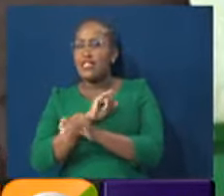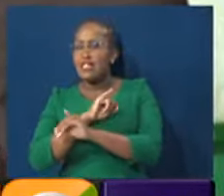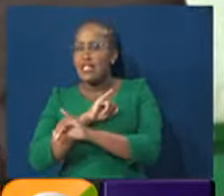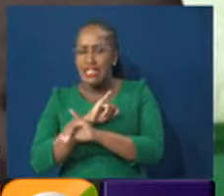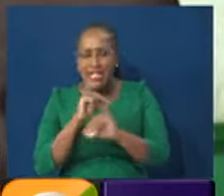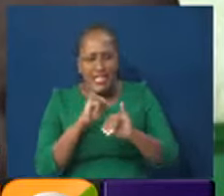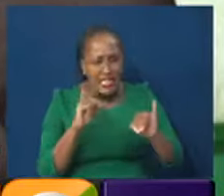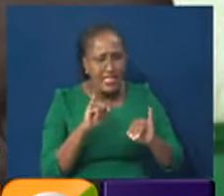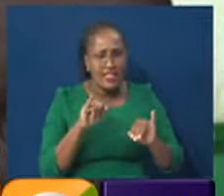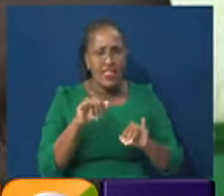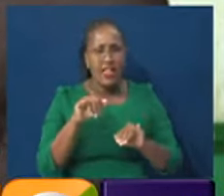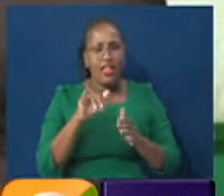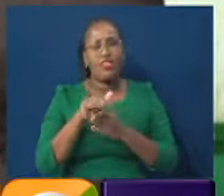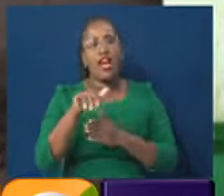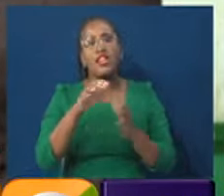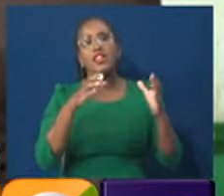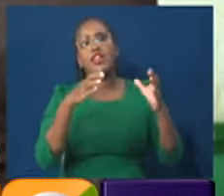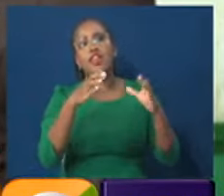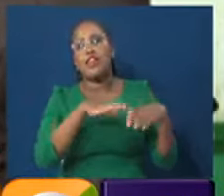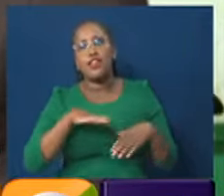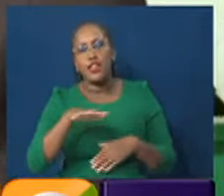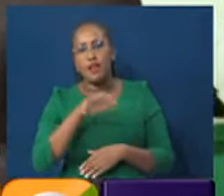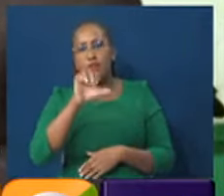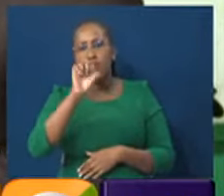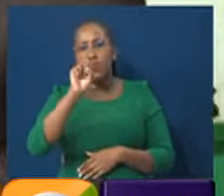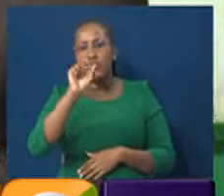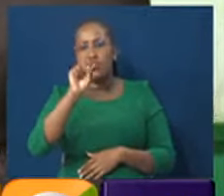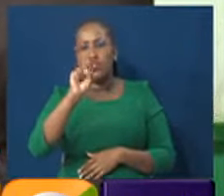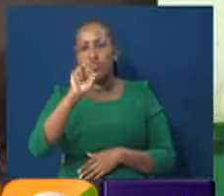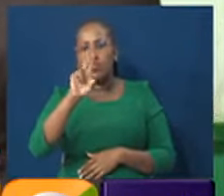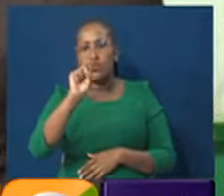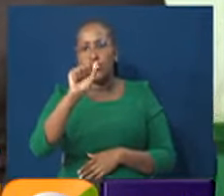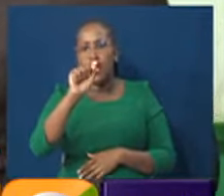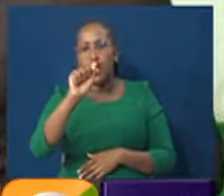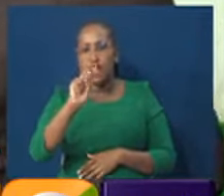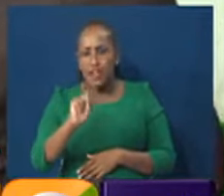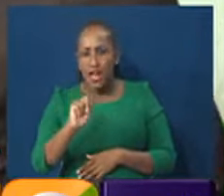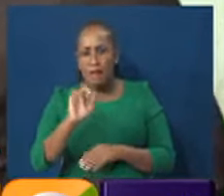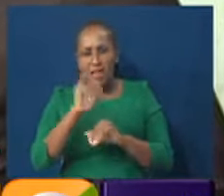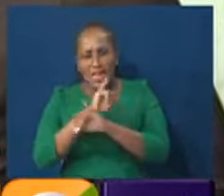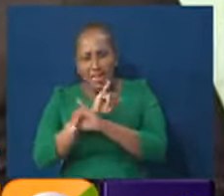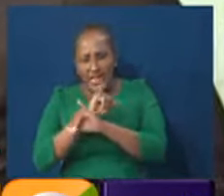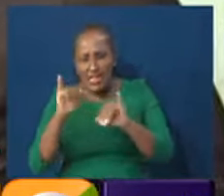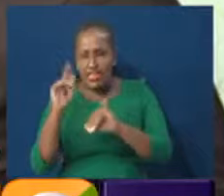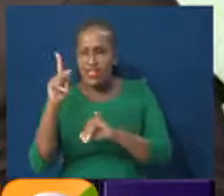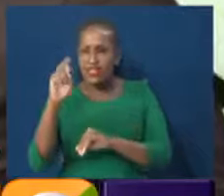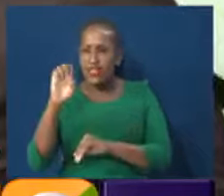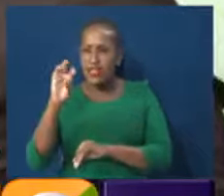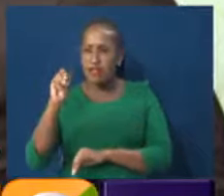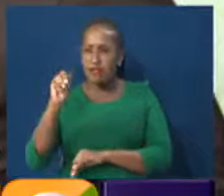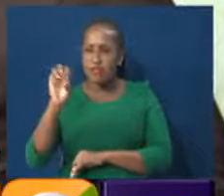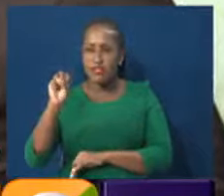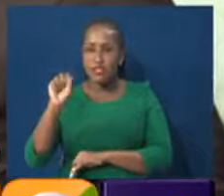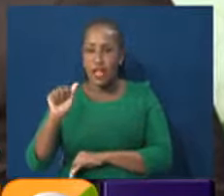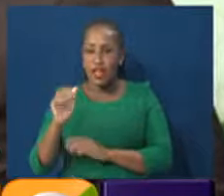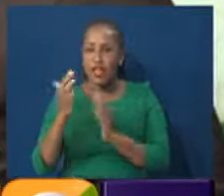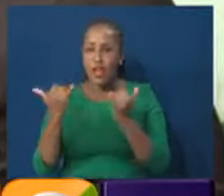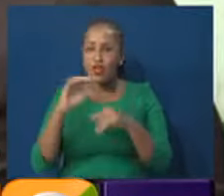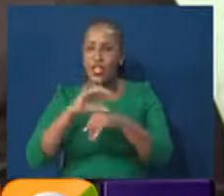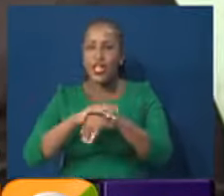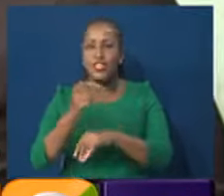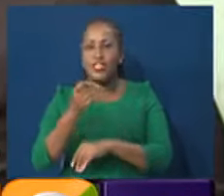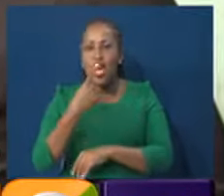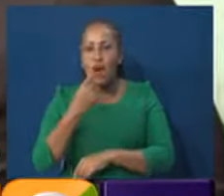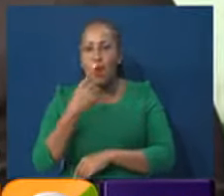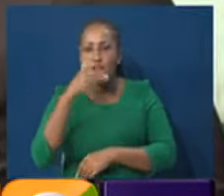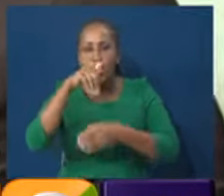wetu Susan Nani na Humiza. Heko kwake amefagia Kemsa. Na saizi tunapata madawa katika